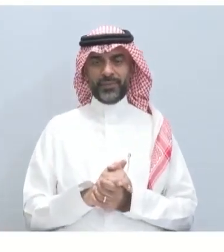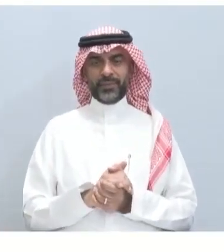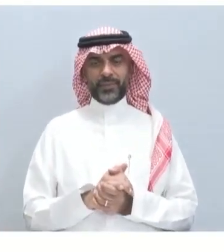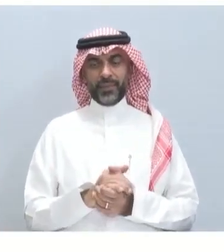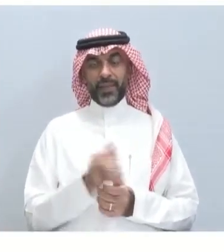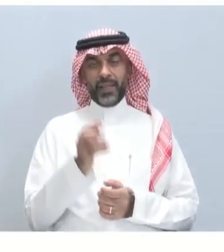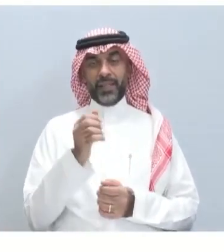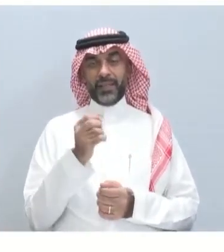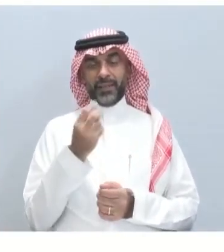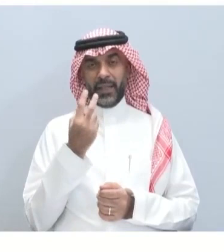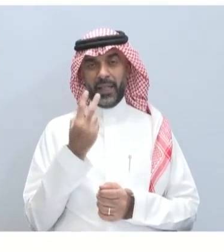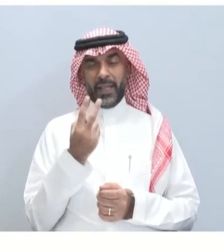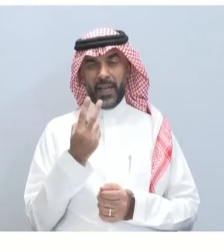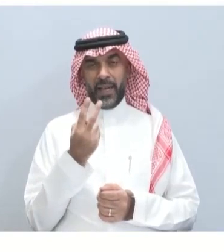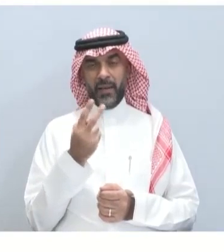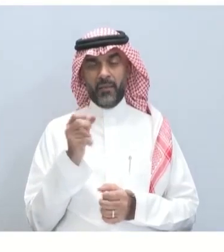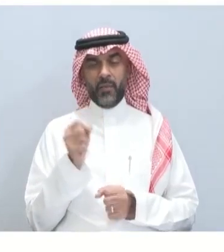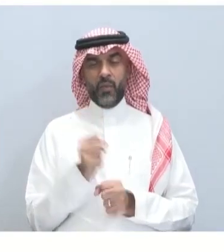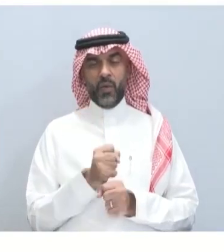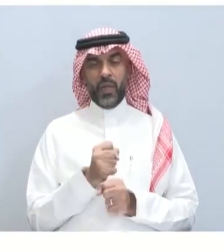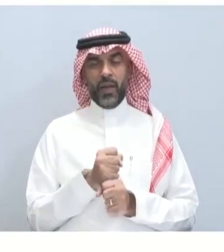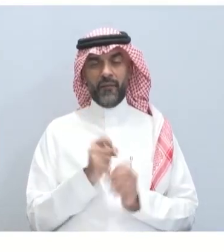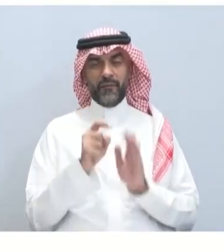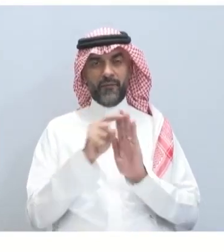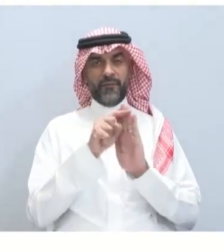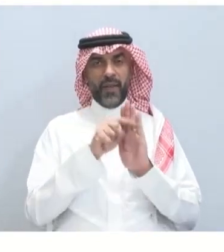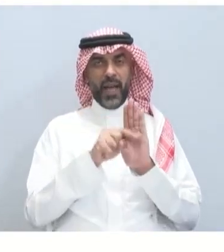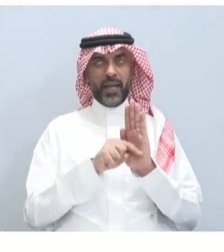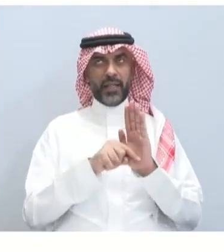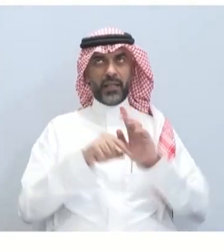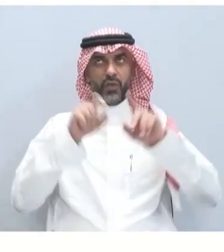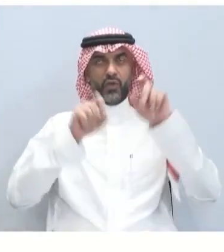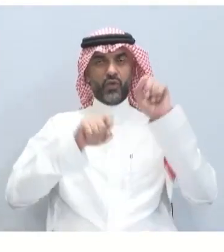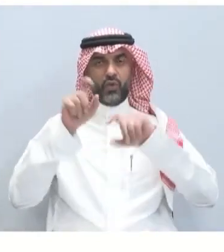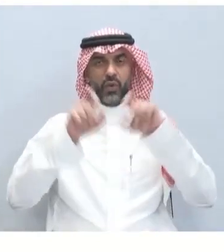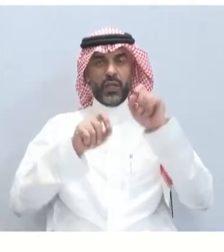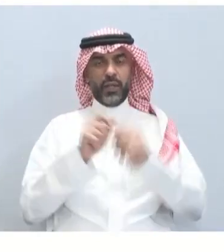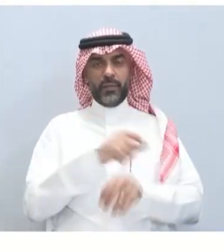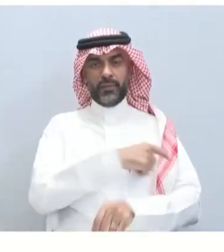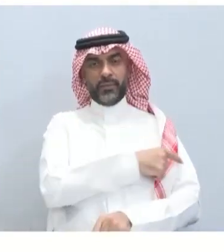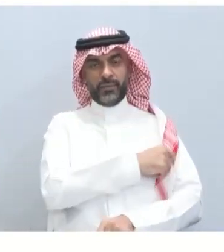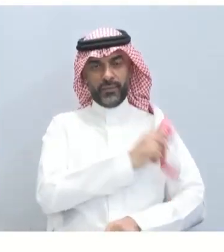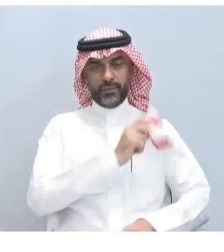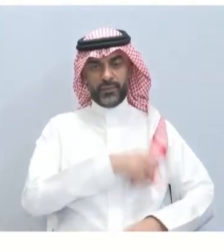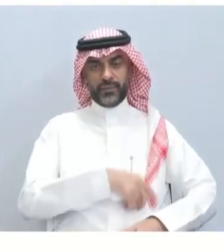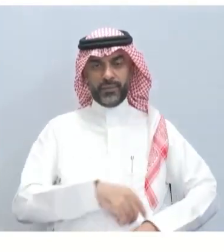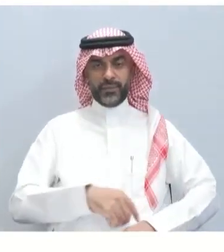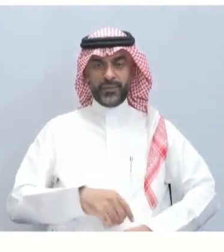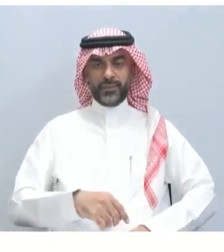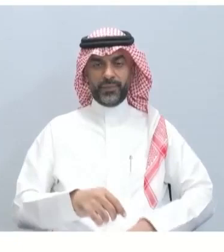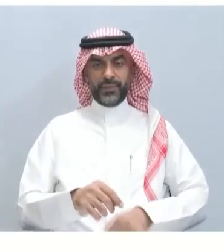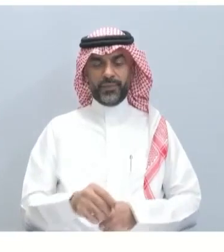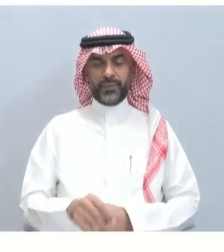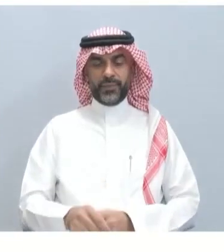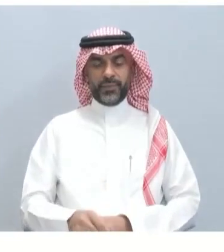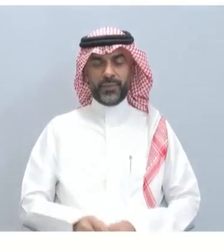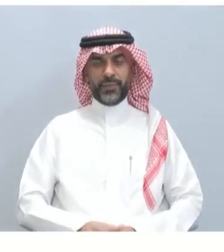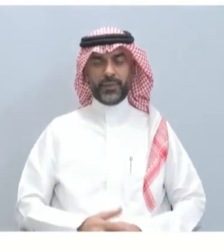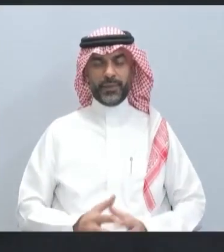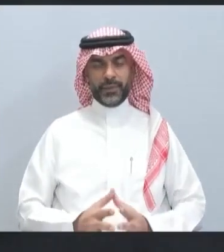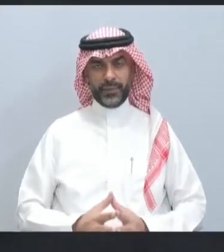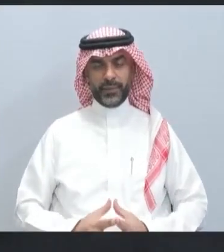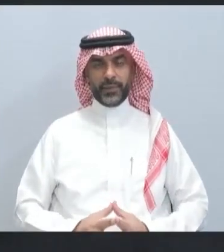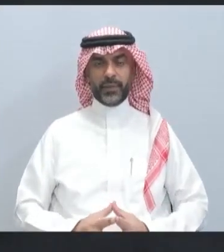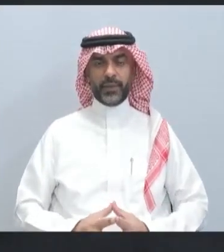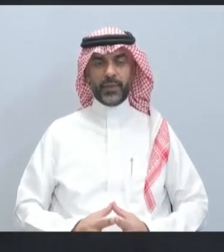من وظائف الفارس الالكترونيه ان ذكرنا ان هنالك عده وظائف تقدمه